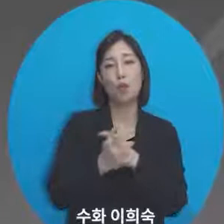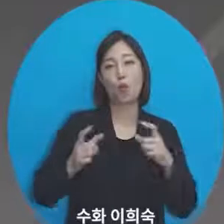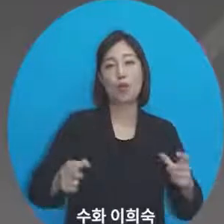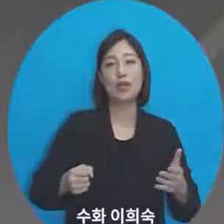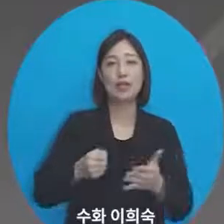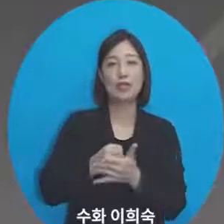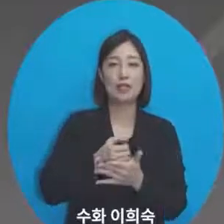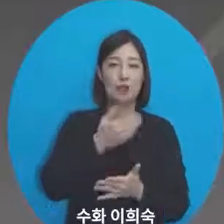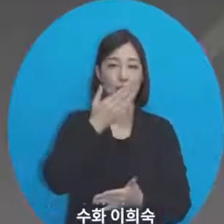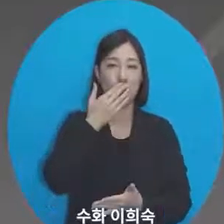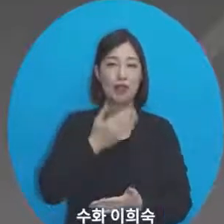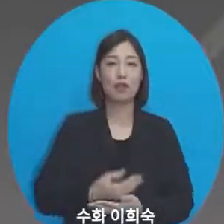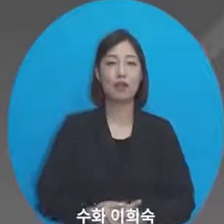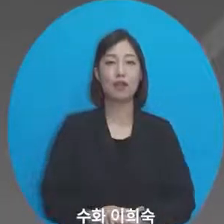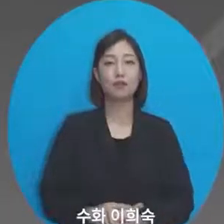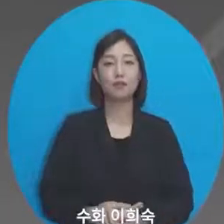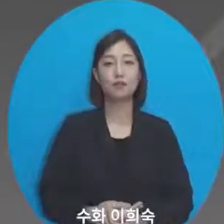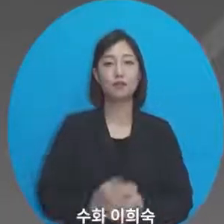할 수 있게 하고 있습니다.